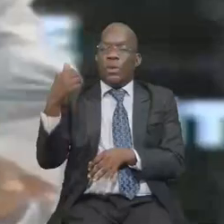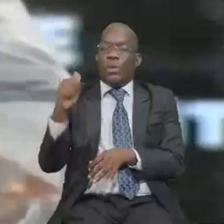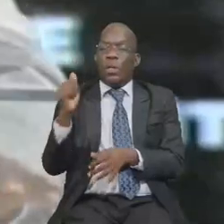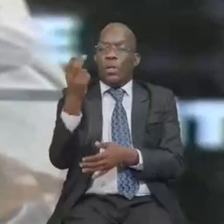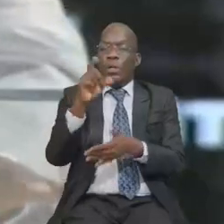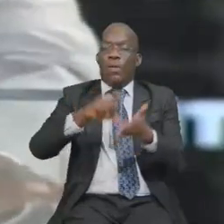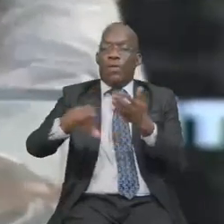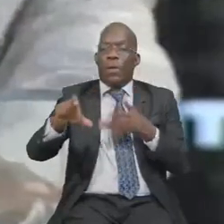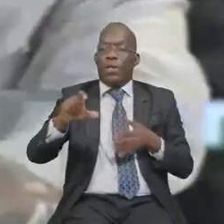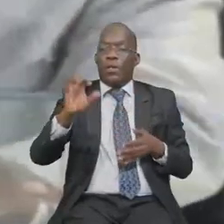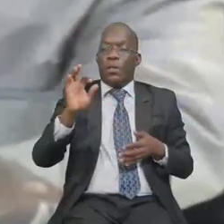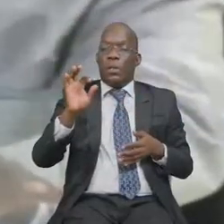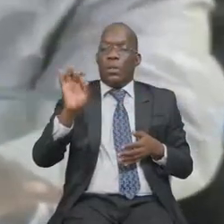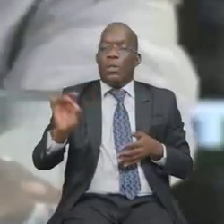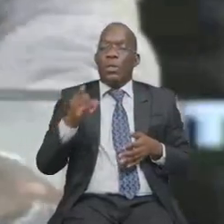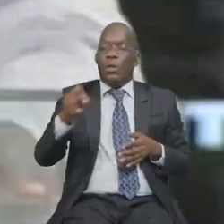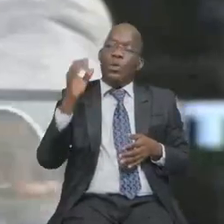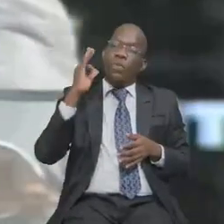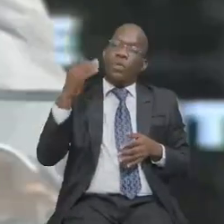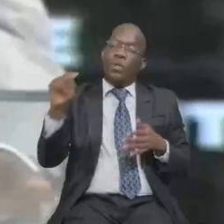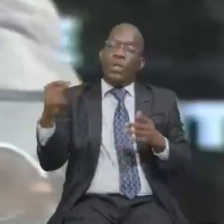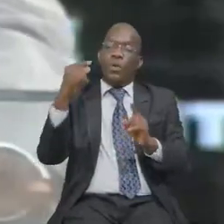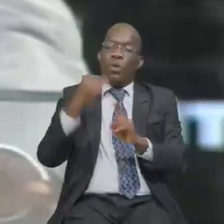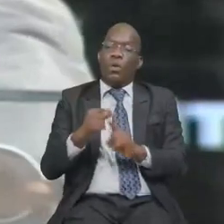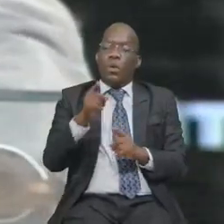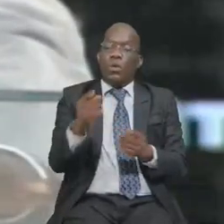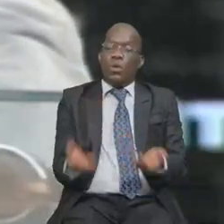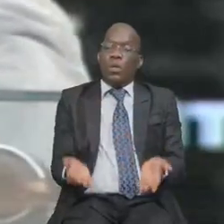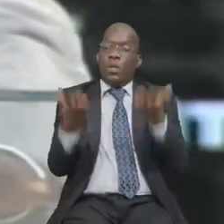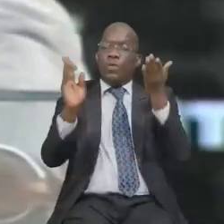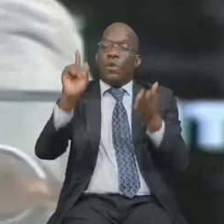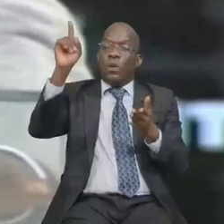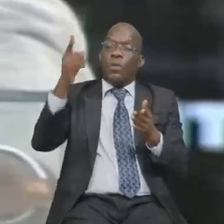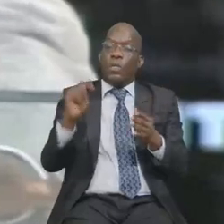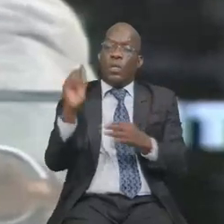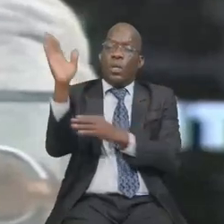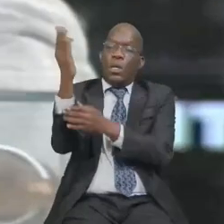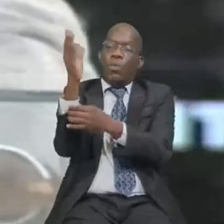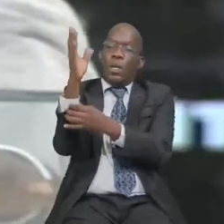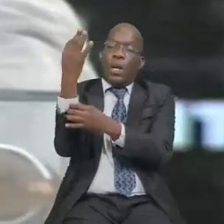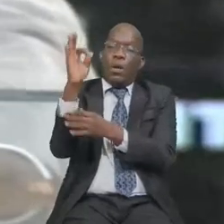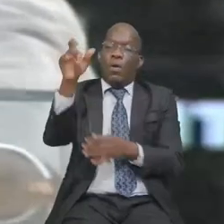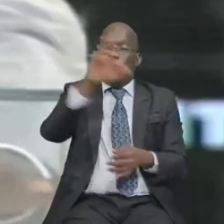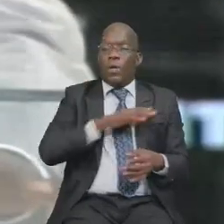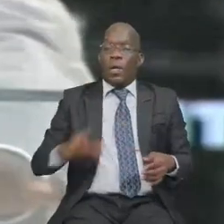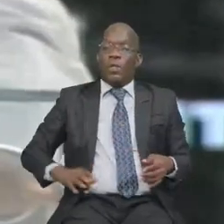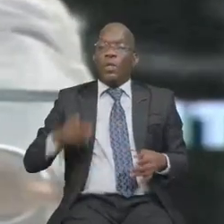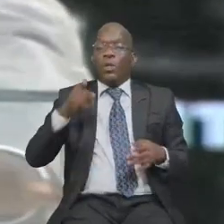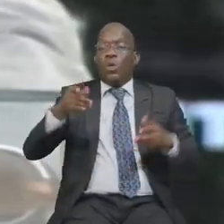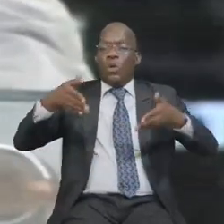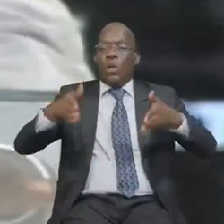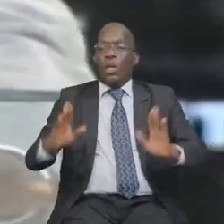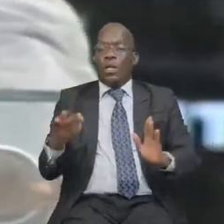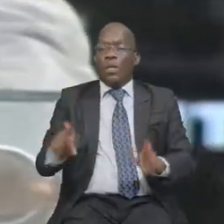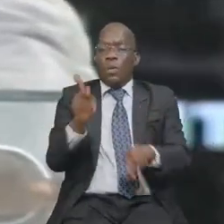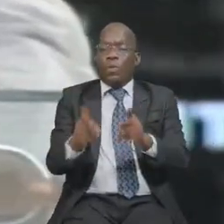verset 8. Tu prêches la parole. Tu élèves la bannière de Christ. Et tu fais comprendre aux gens que